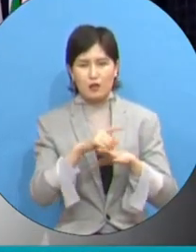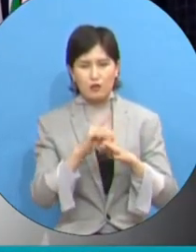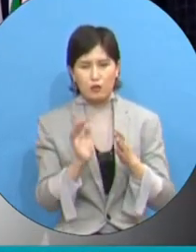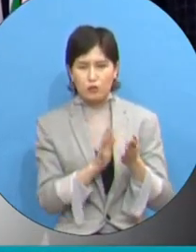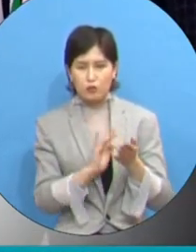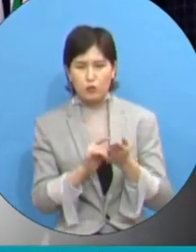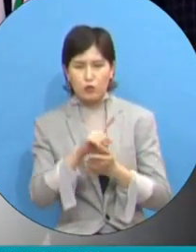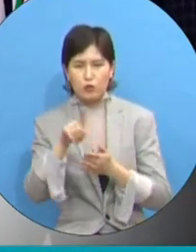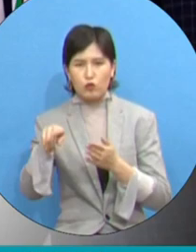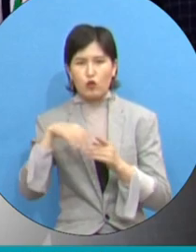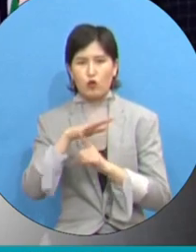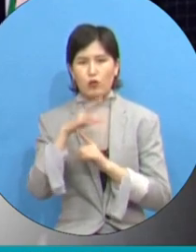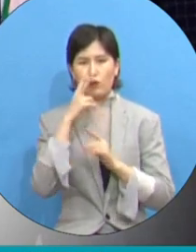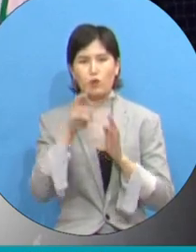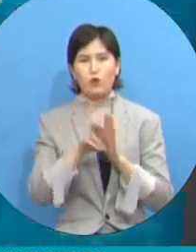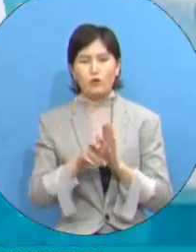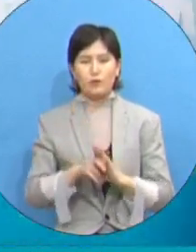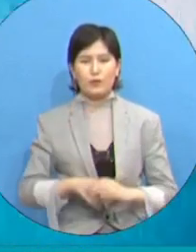аялах боломжтой юм байна.